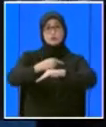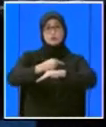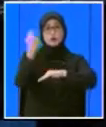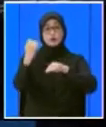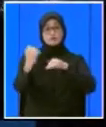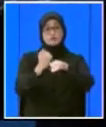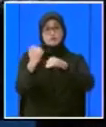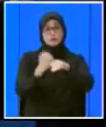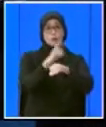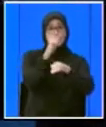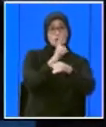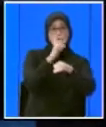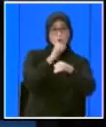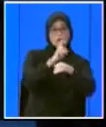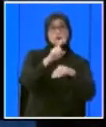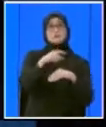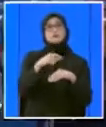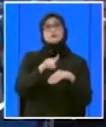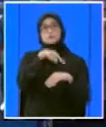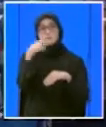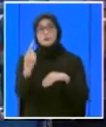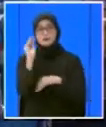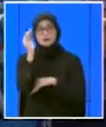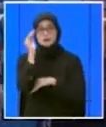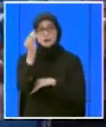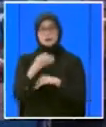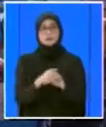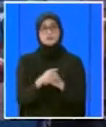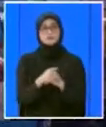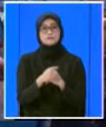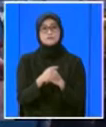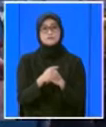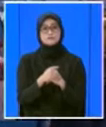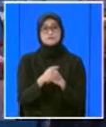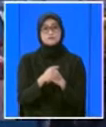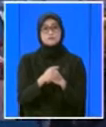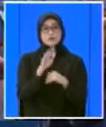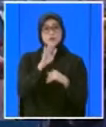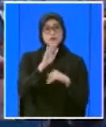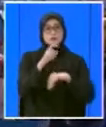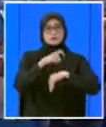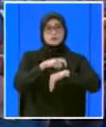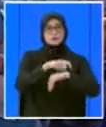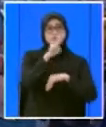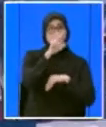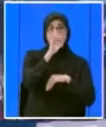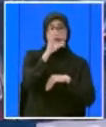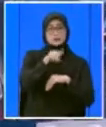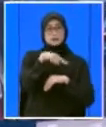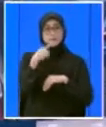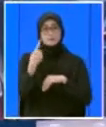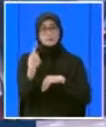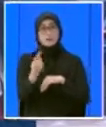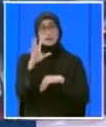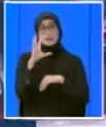arah Bogor ke arah Jakarta maupun arah sebaliknya dari arah Jakarta menuju ke arah Bogor. Dan nanti di pukul 2 siang hingga pukul